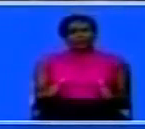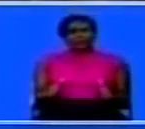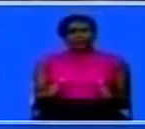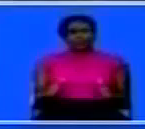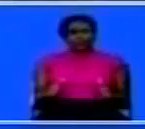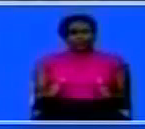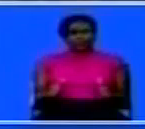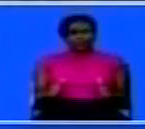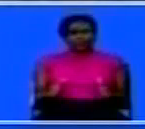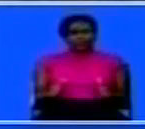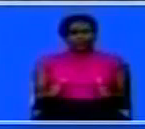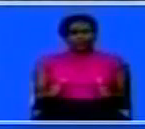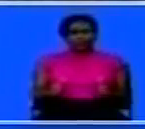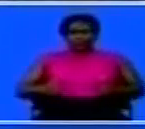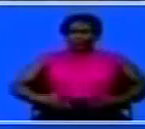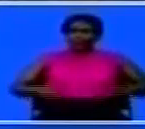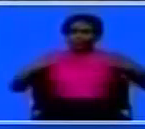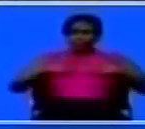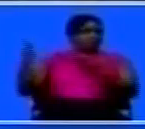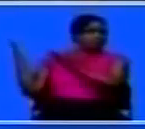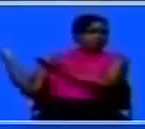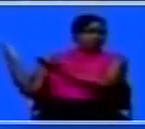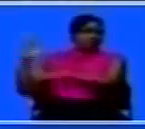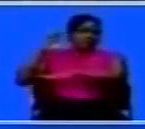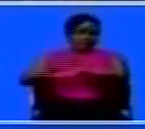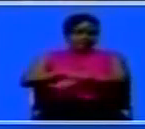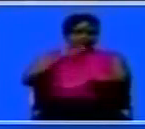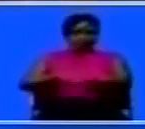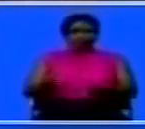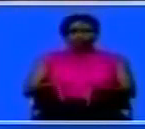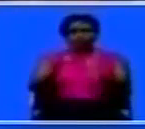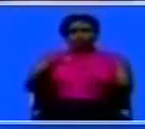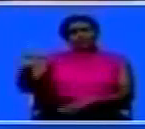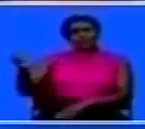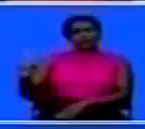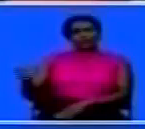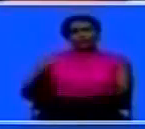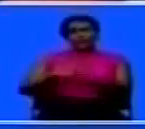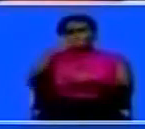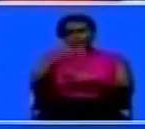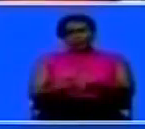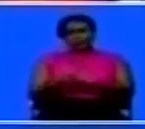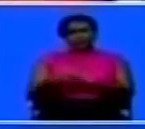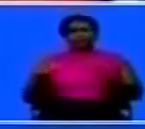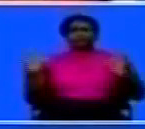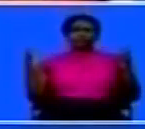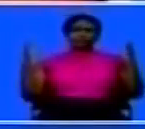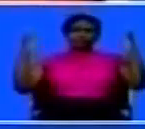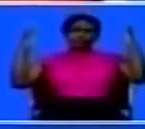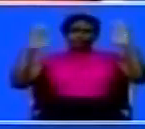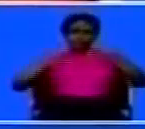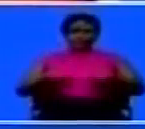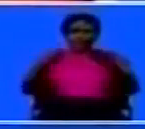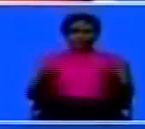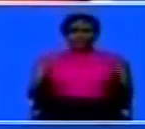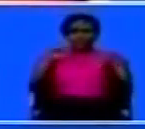ithibati. Mwili wa Mercy Keino ulipatikana katika barabara ya Waiyaki mjini Nairobi baada ya kuwa katika hafla ya usiku iliyodaiwa kuongozwa na